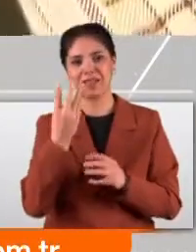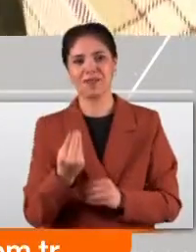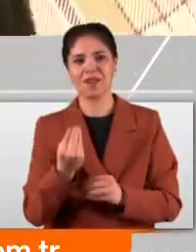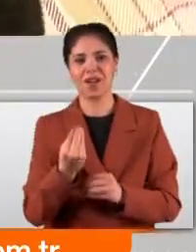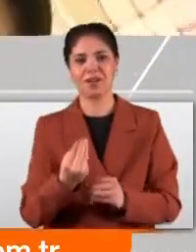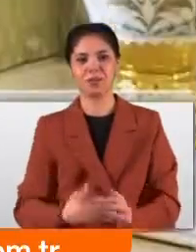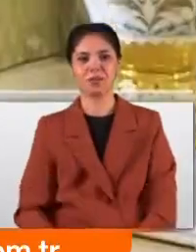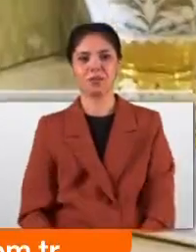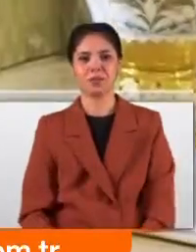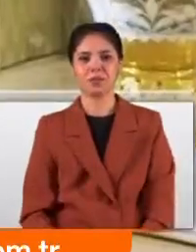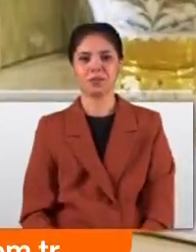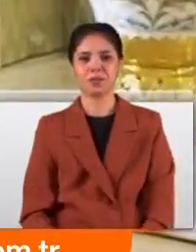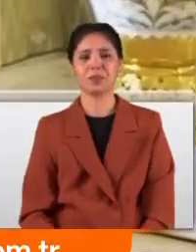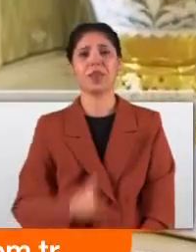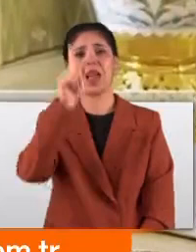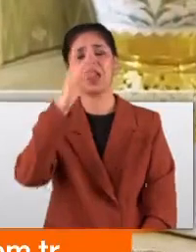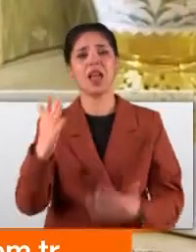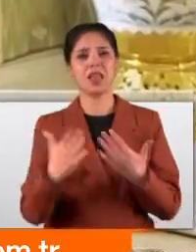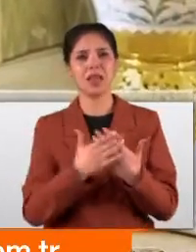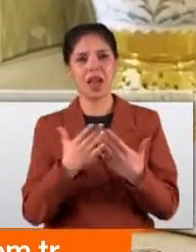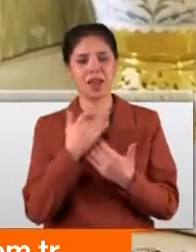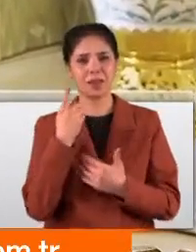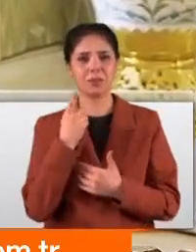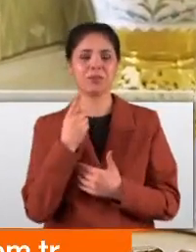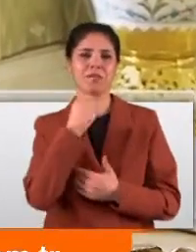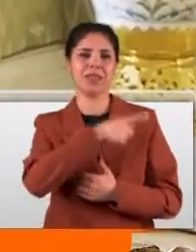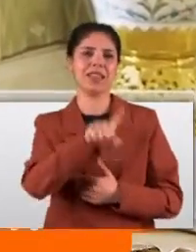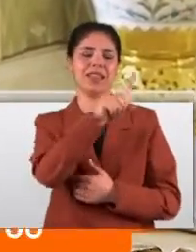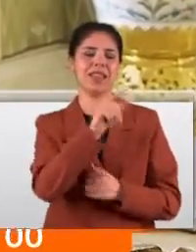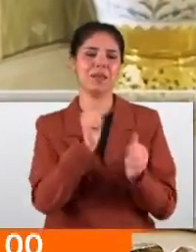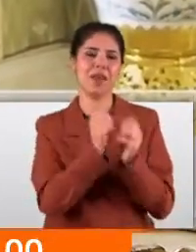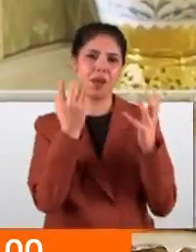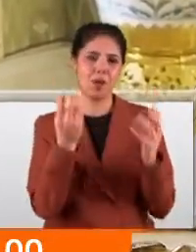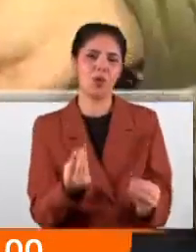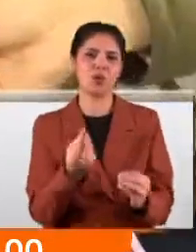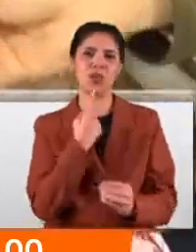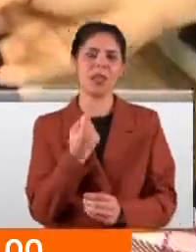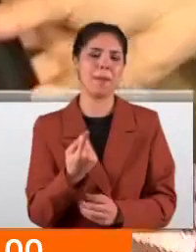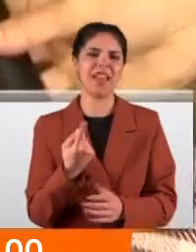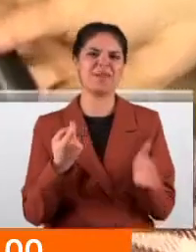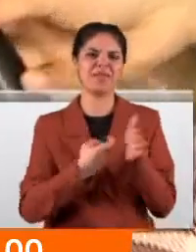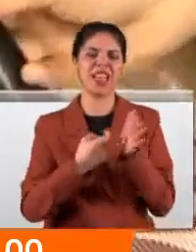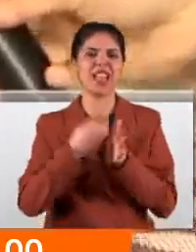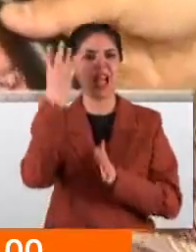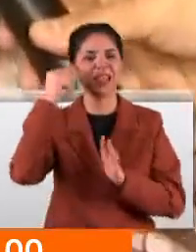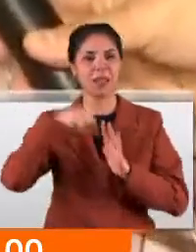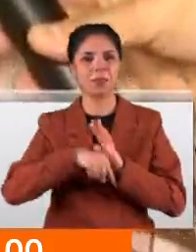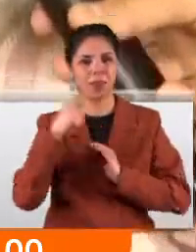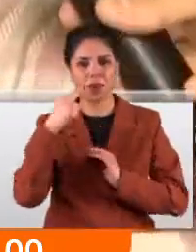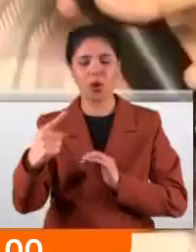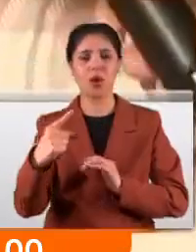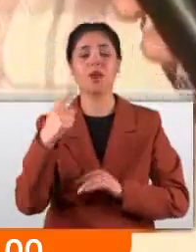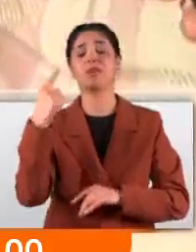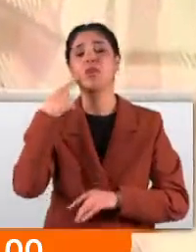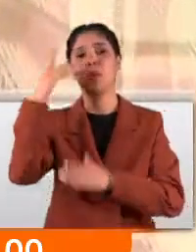Üzerimize olsun demek. Allah'ın yardımı üzerimize olsun, değil mi? Erdoğan, Aleyna'yı ameliyatının